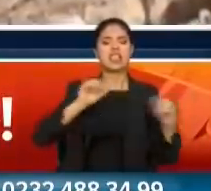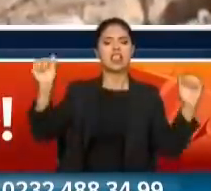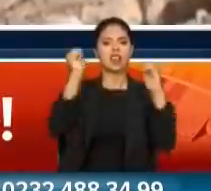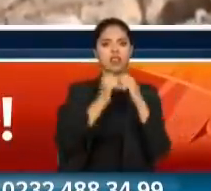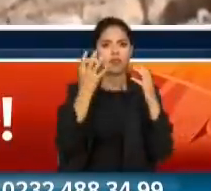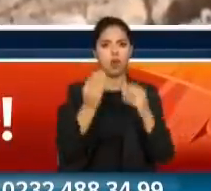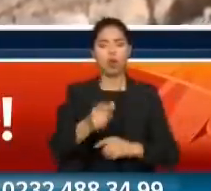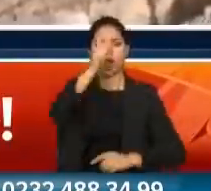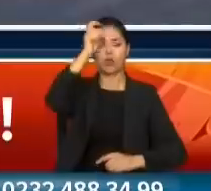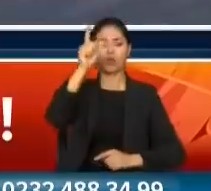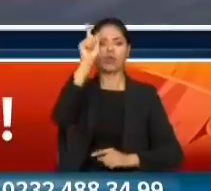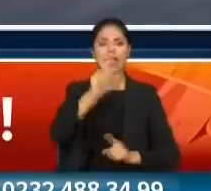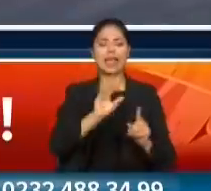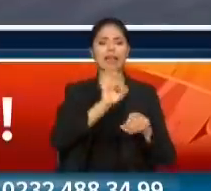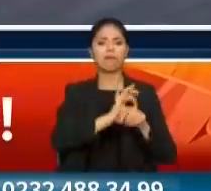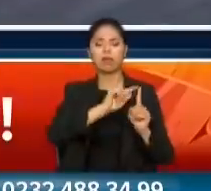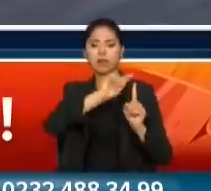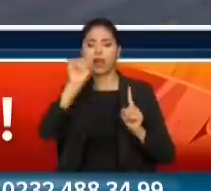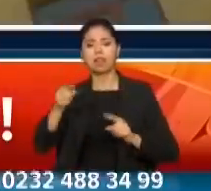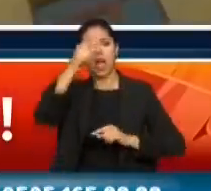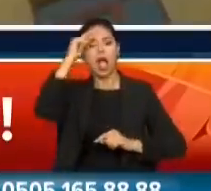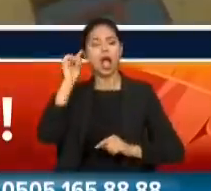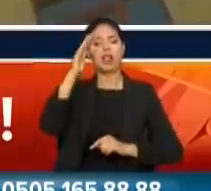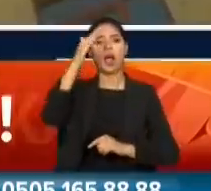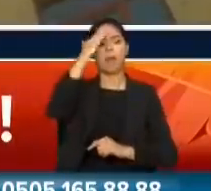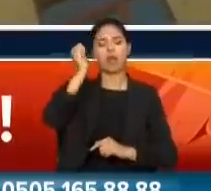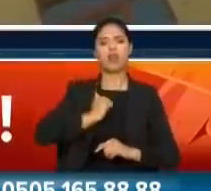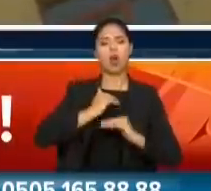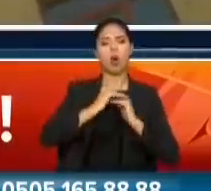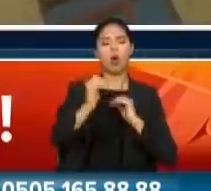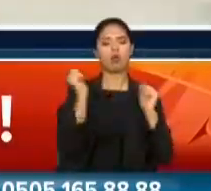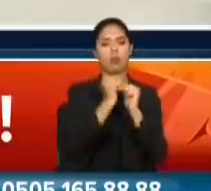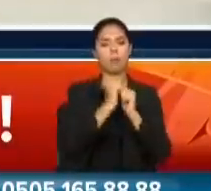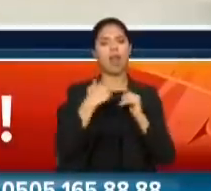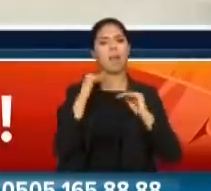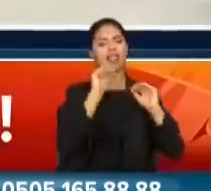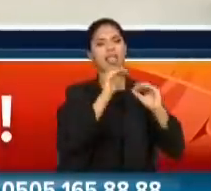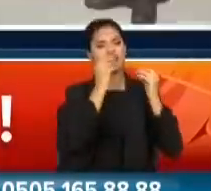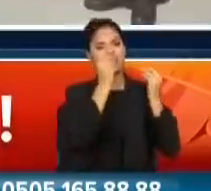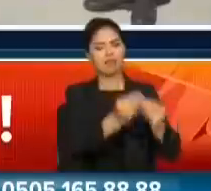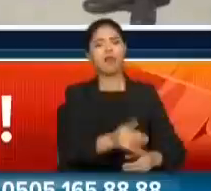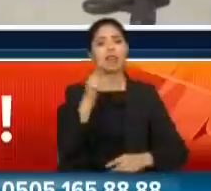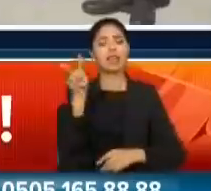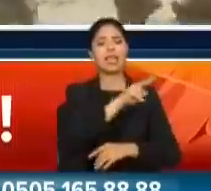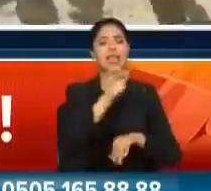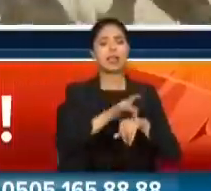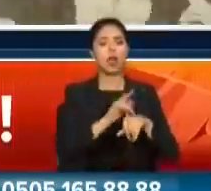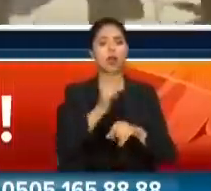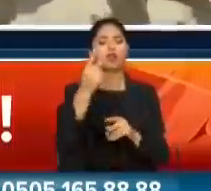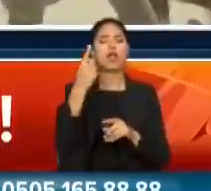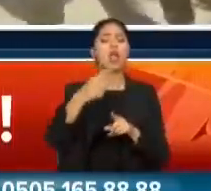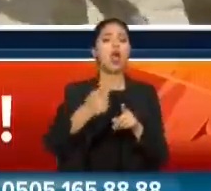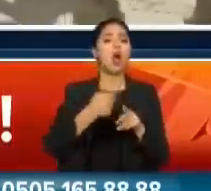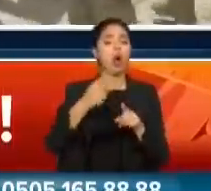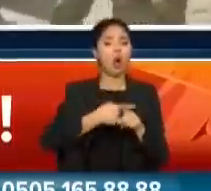tırmandığı Türkiye ilk andan itibaren Azerbaycan ordusunun yanında yerini aldı iki ülke ortak askeri tatbikat